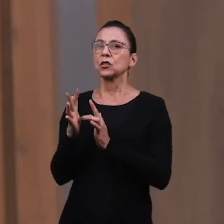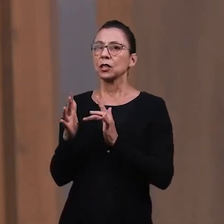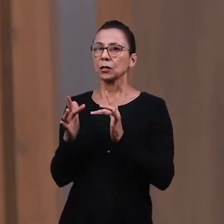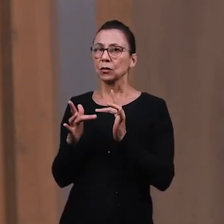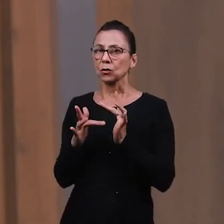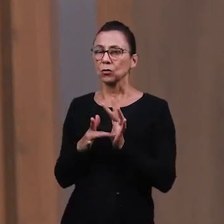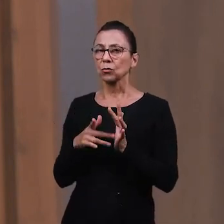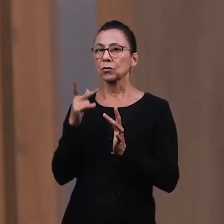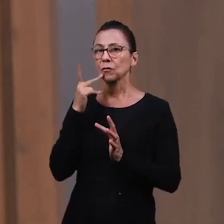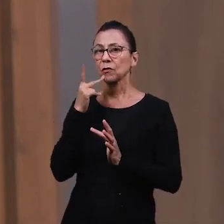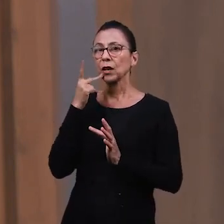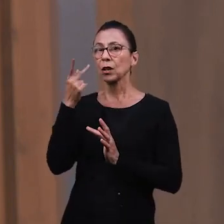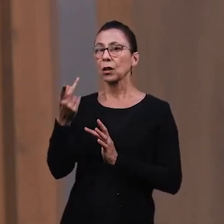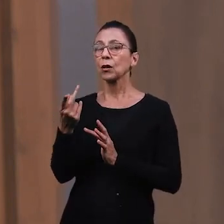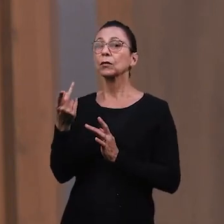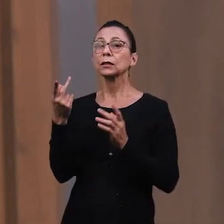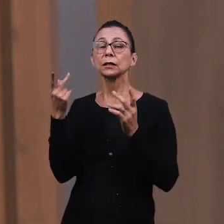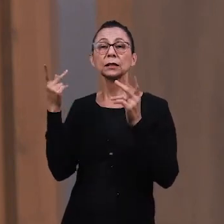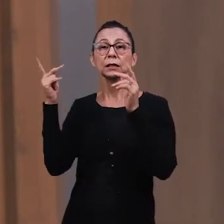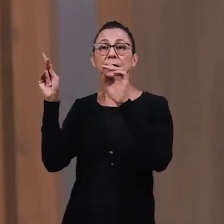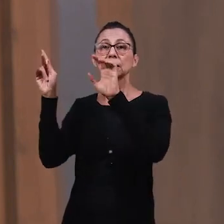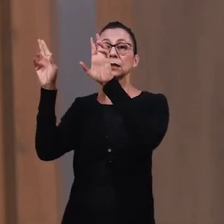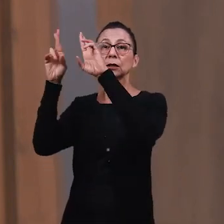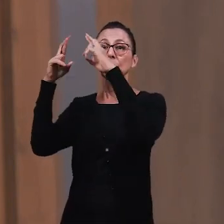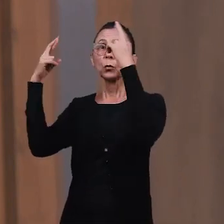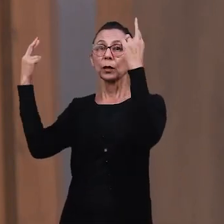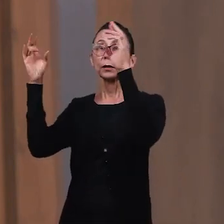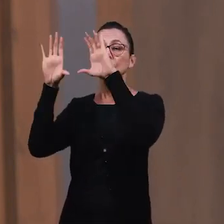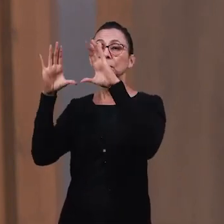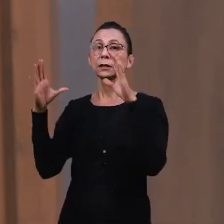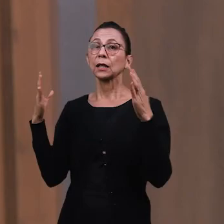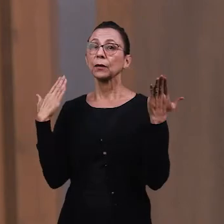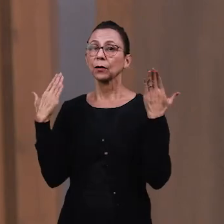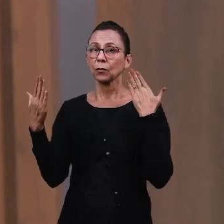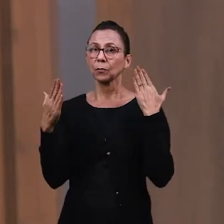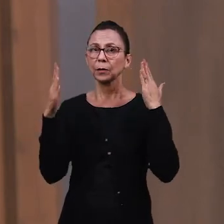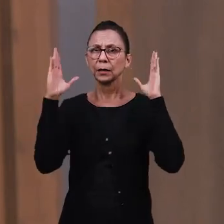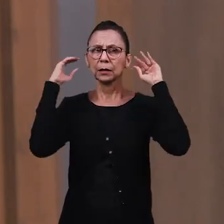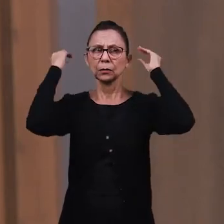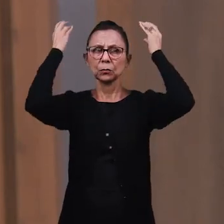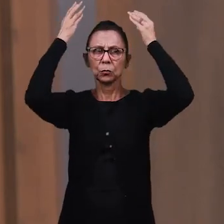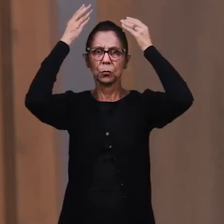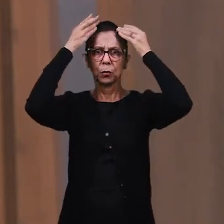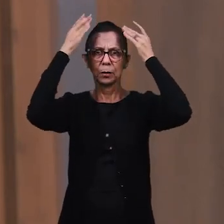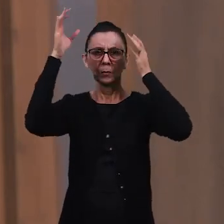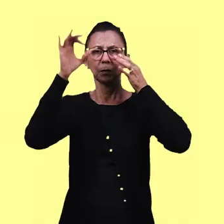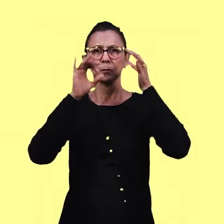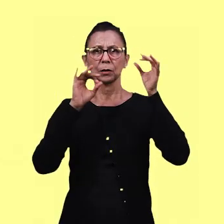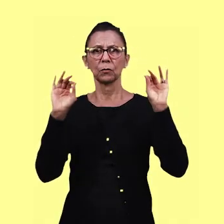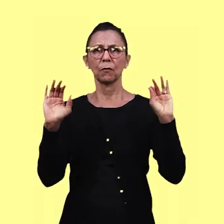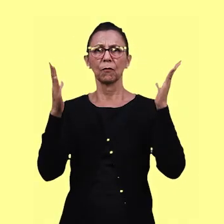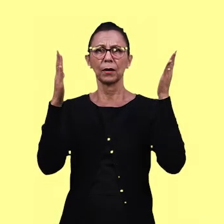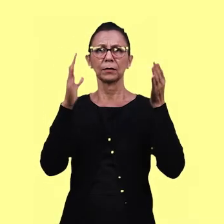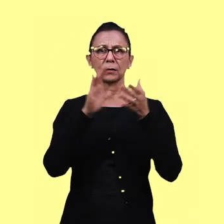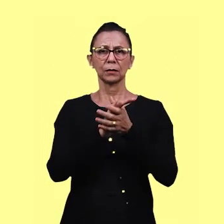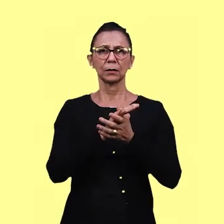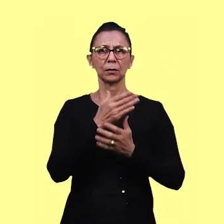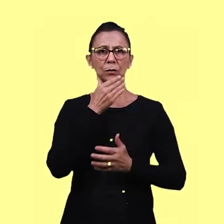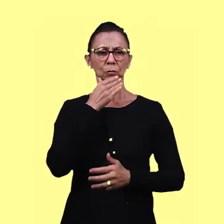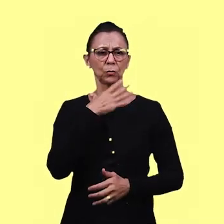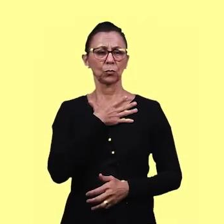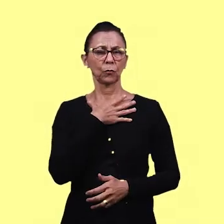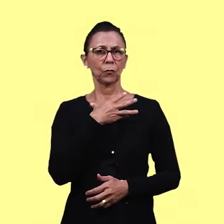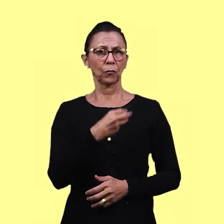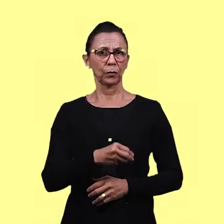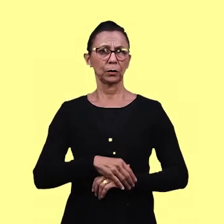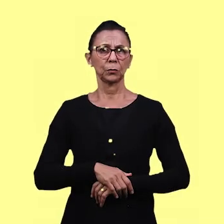est comme un roi qui a préparé une fête de mariage pour son fils. Dans l'histoire de la parabole, le roi envoyait ses